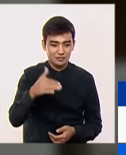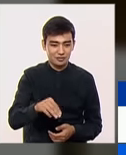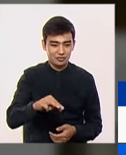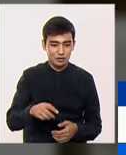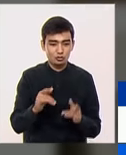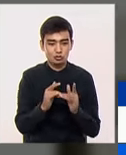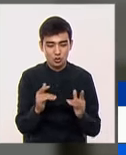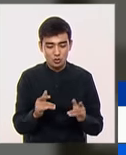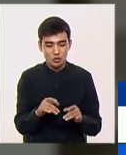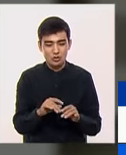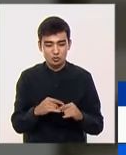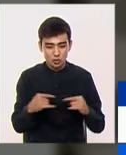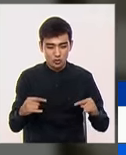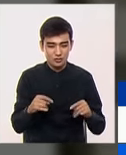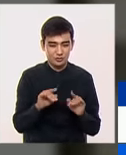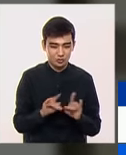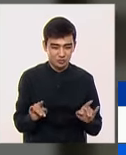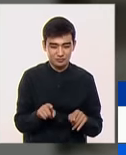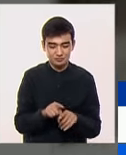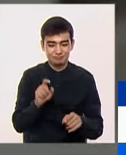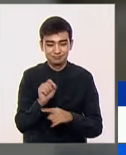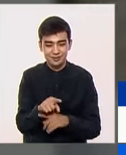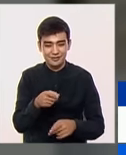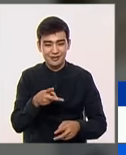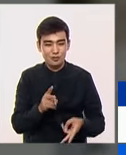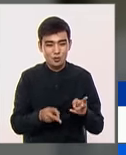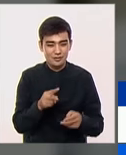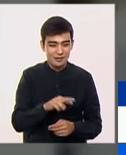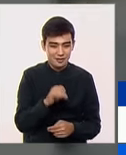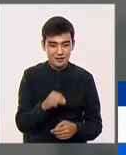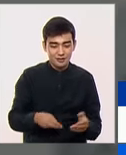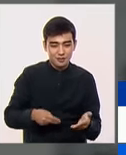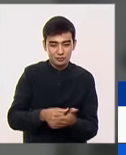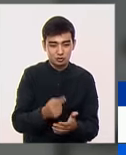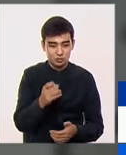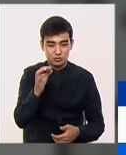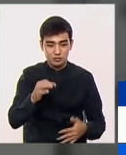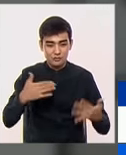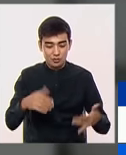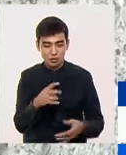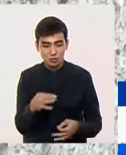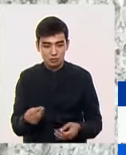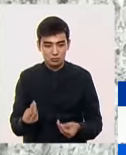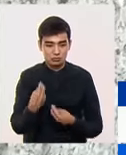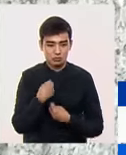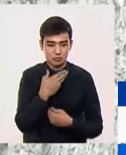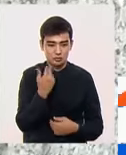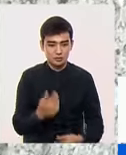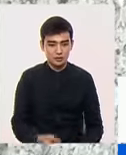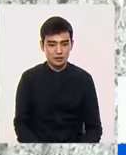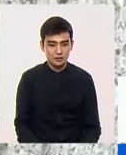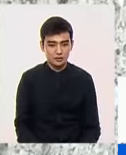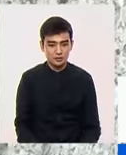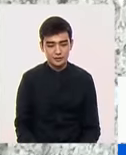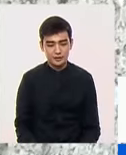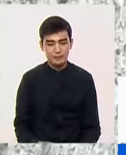стол и стулья для кухни и даже внесла 100-процентную оплату но мебели так и не дождалась общались они абсолютно не